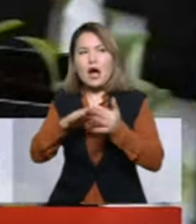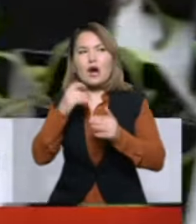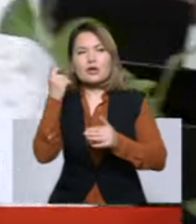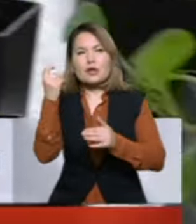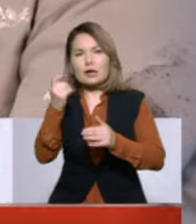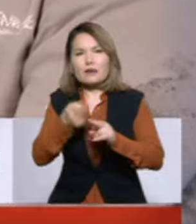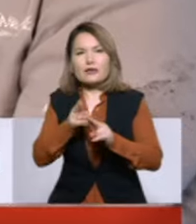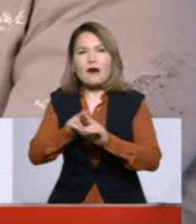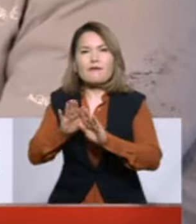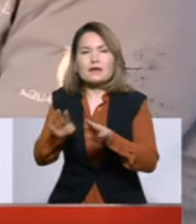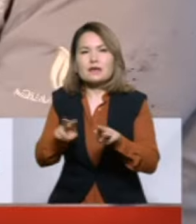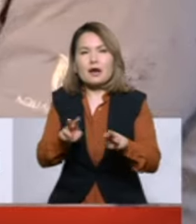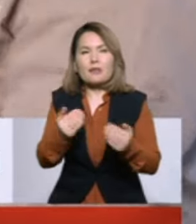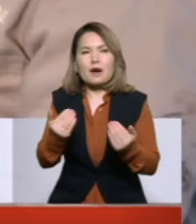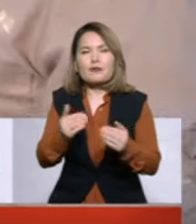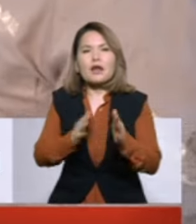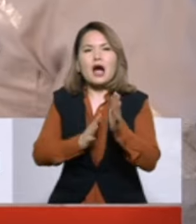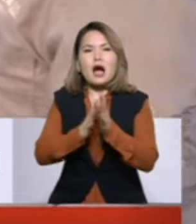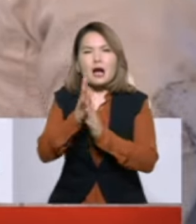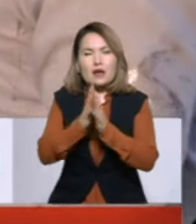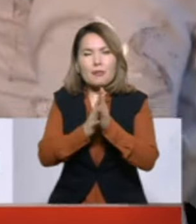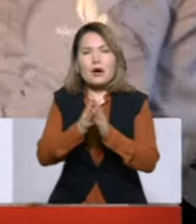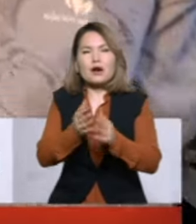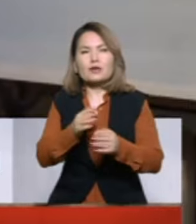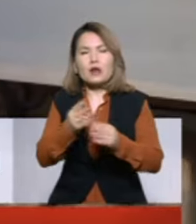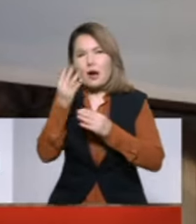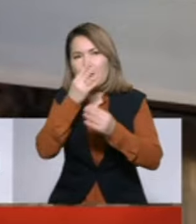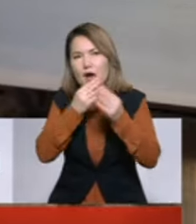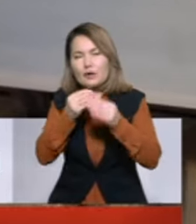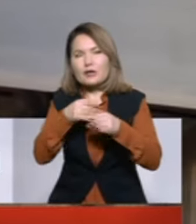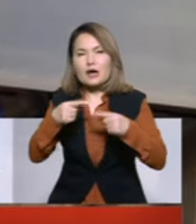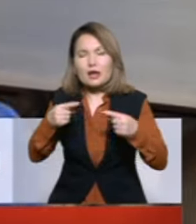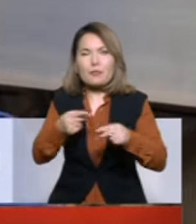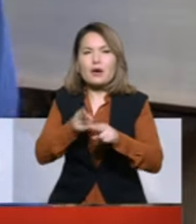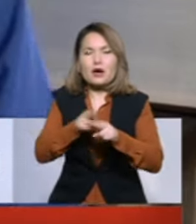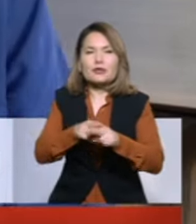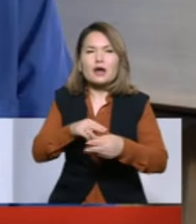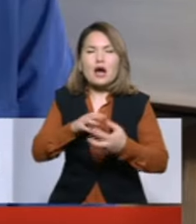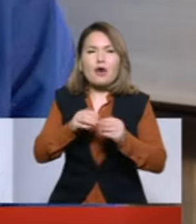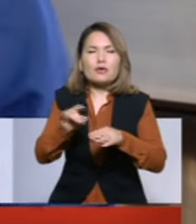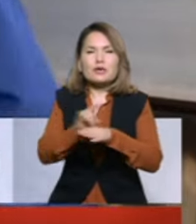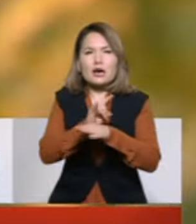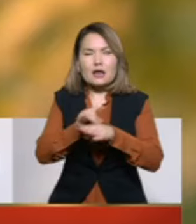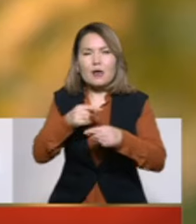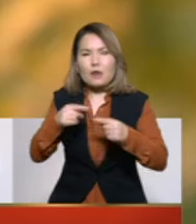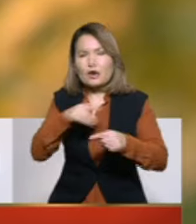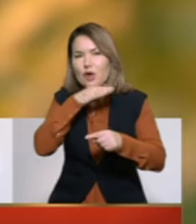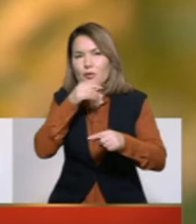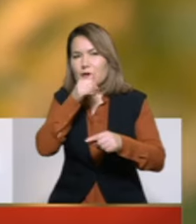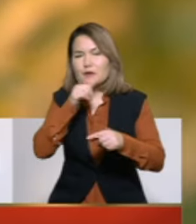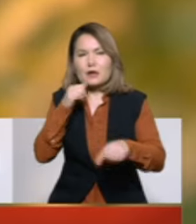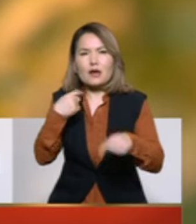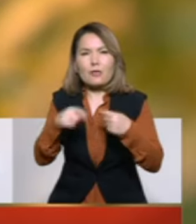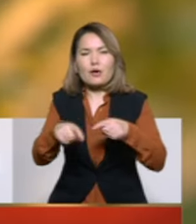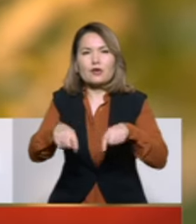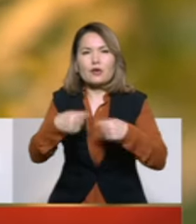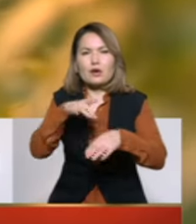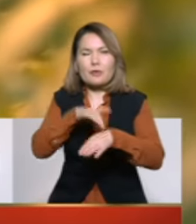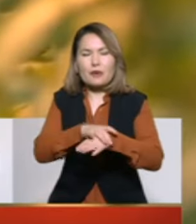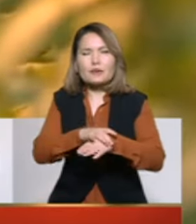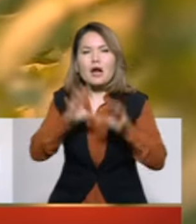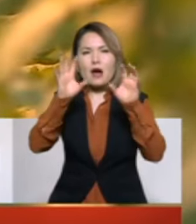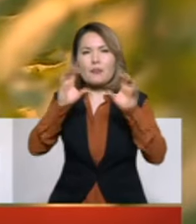шаруашылығы вице-министрінің айтуынша, қазір органикалық өнімді қолдан жасап немесе табиғи таза деп жалған айтып тарататындар көп. Енді мақұланған